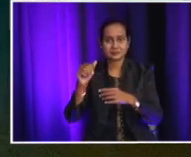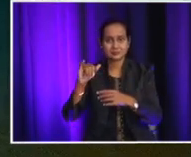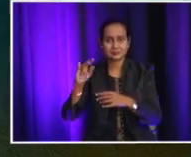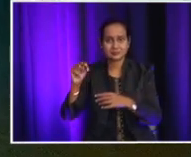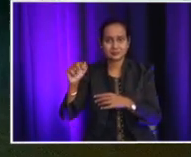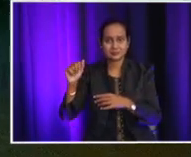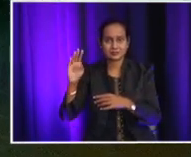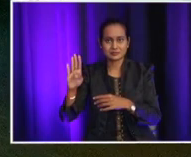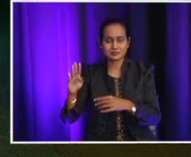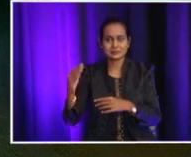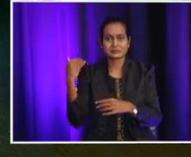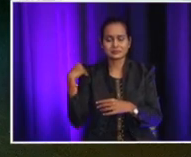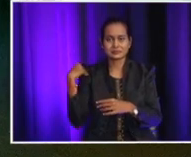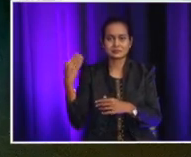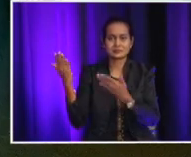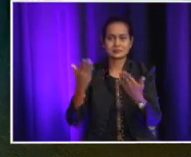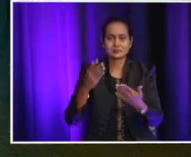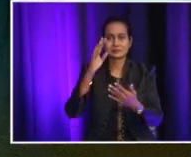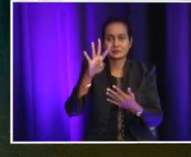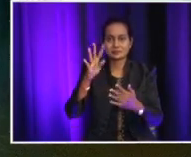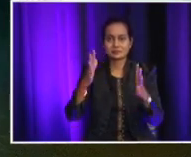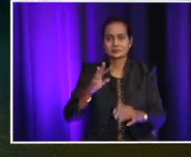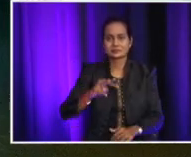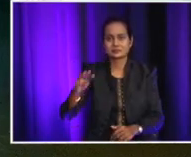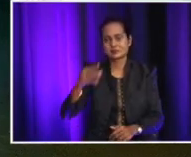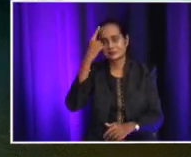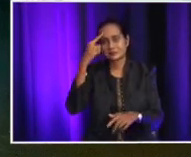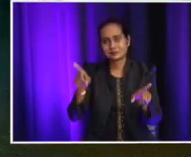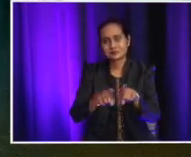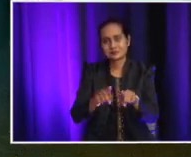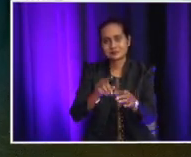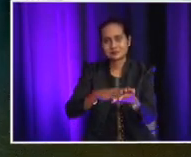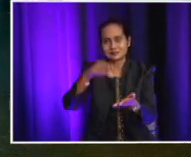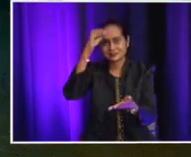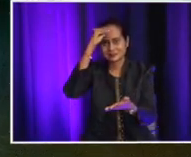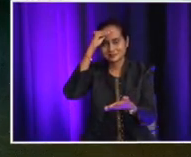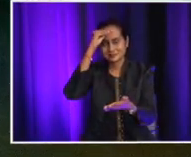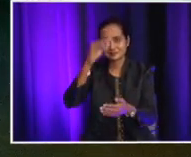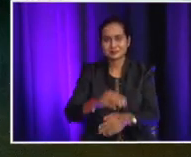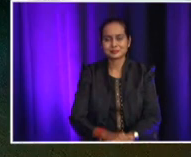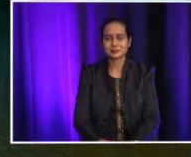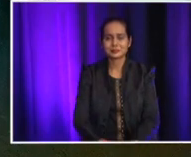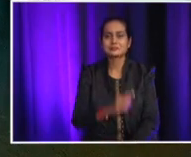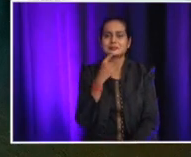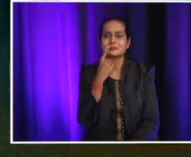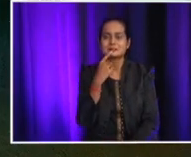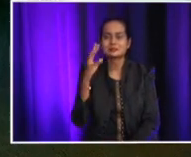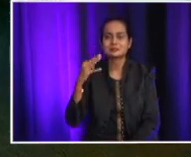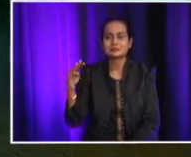membawa empat orang anak murid untuk bersama-sama kita belajar di dalam Menengah Atas kali ini Siapakah mereka